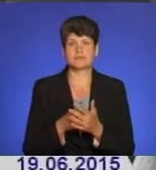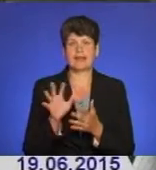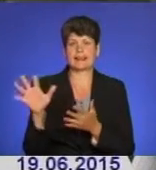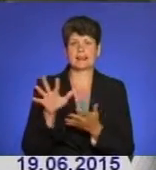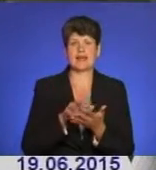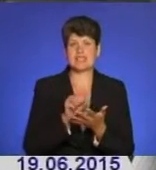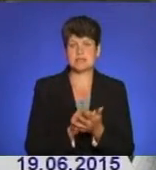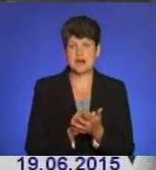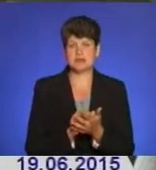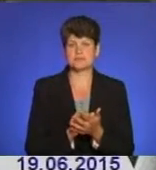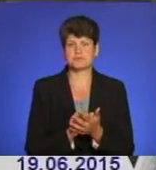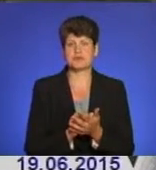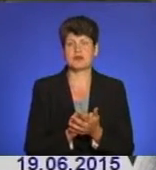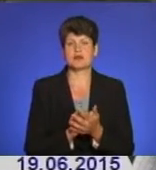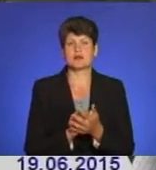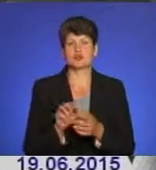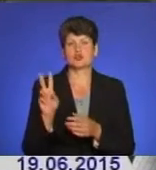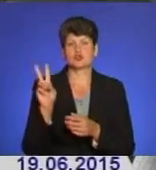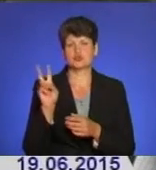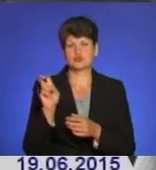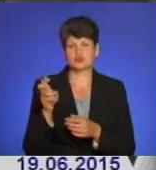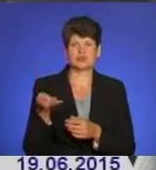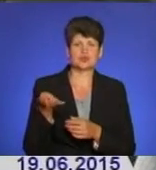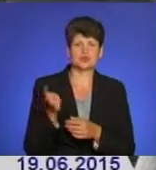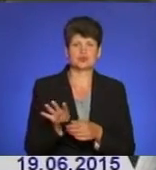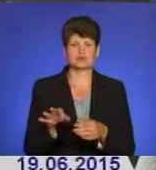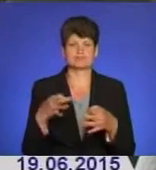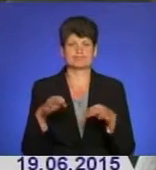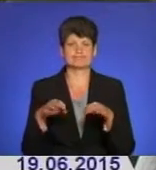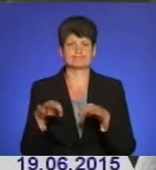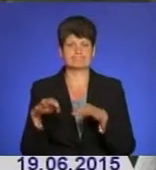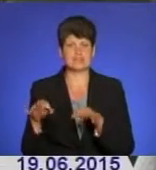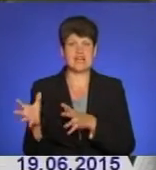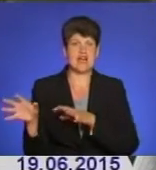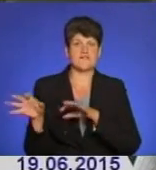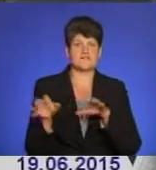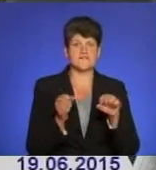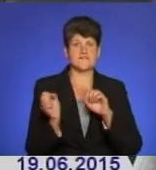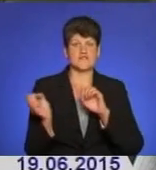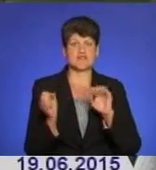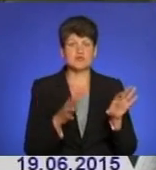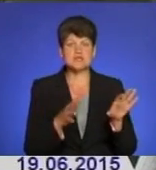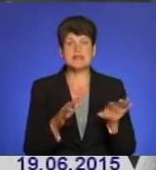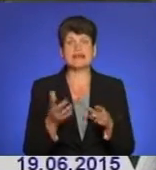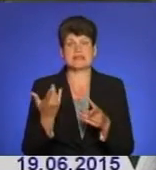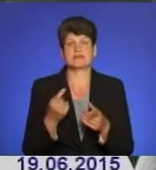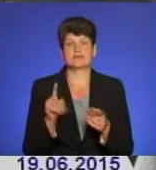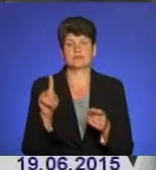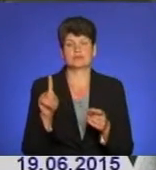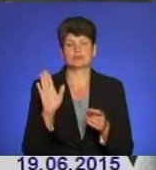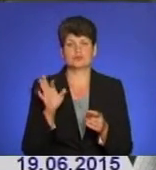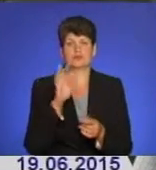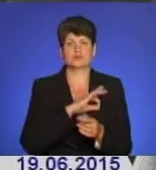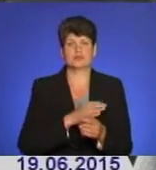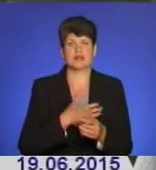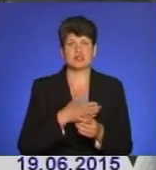нанимаем около 200 единиц транспортной техники для вывоза и задействуем наши 8